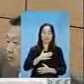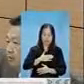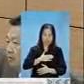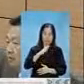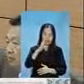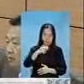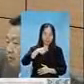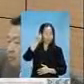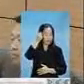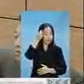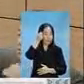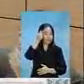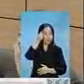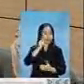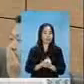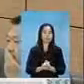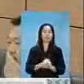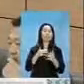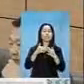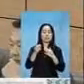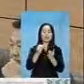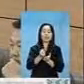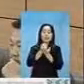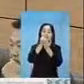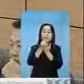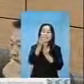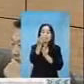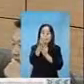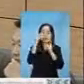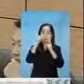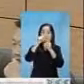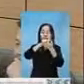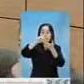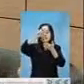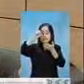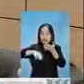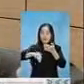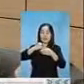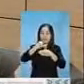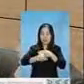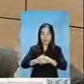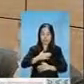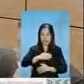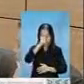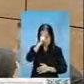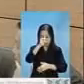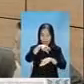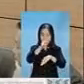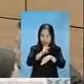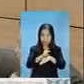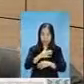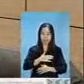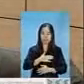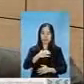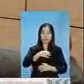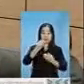ใจทีนี้ในไหนก็ถอนมาโดยตลอดแล้วก็เอาสักทีนึงจะได้จบ ผมเคารพท่านประธานนะครับแล้วก็ผมประสงค์